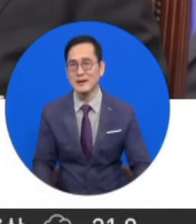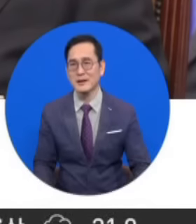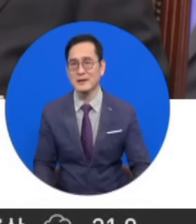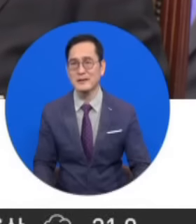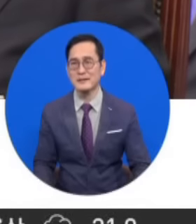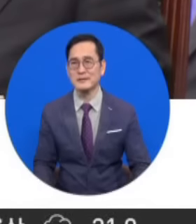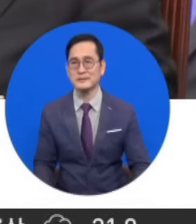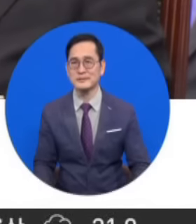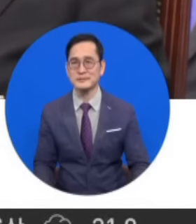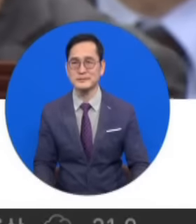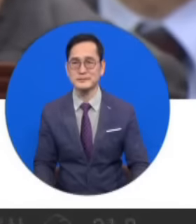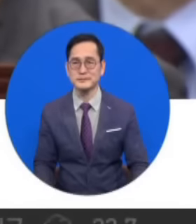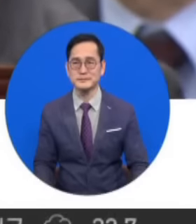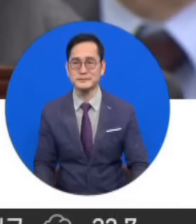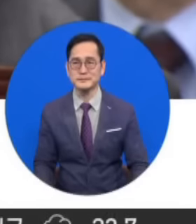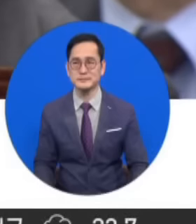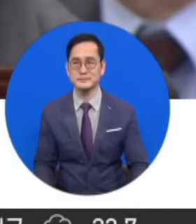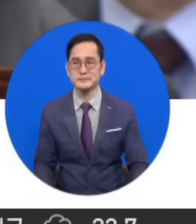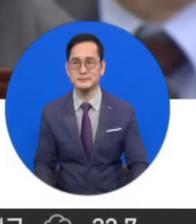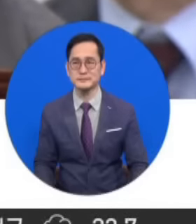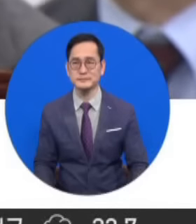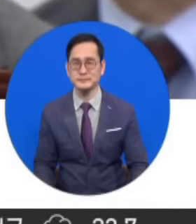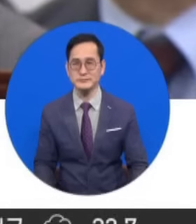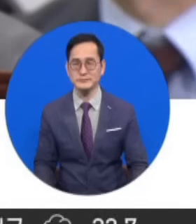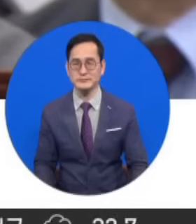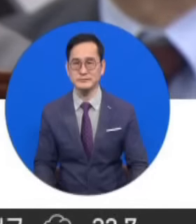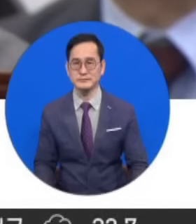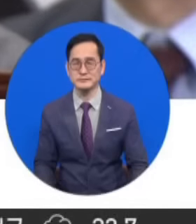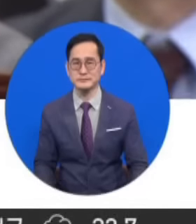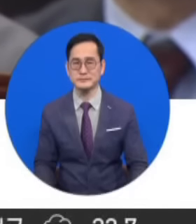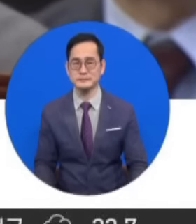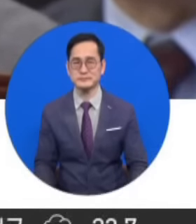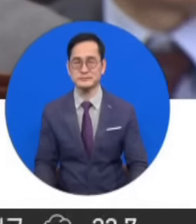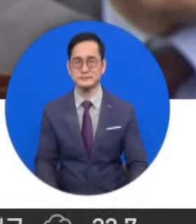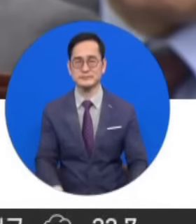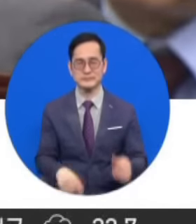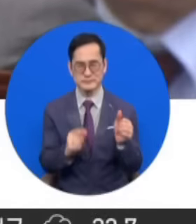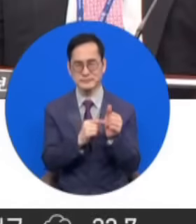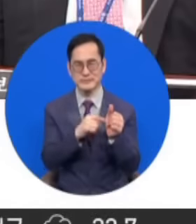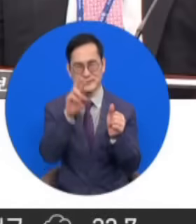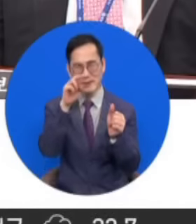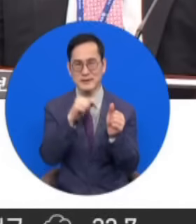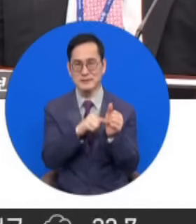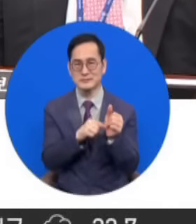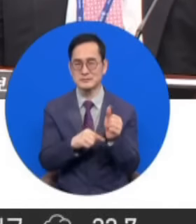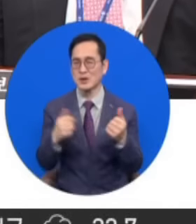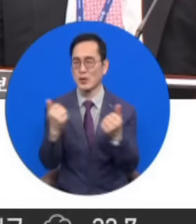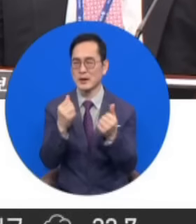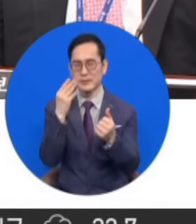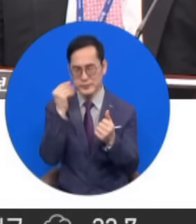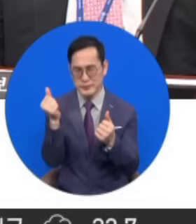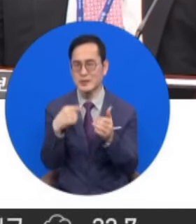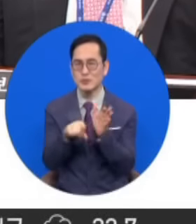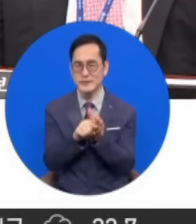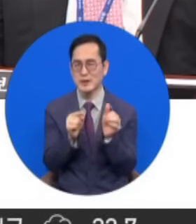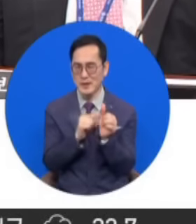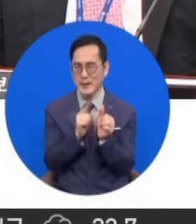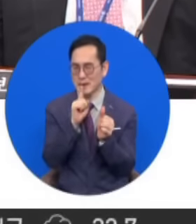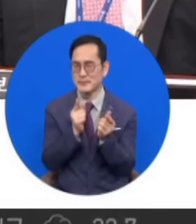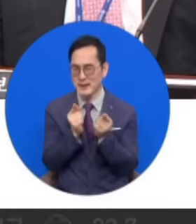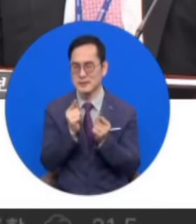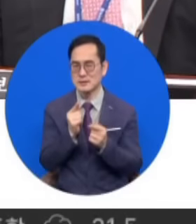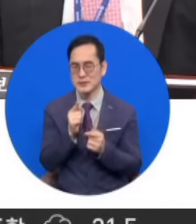다른 곳으로 흘러버리거든요. 박찬재 위원장이 좀 회의 진행을 좀 더